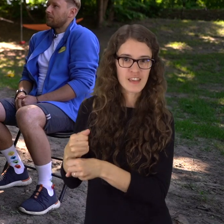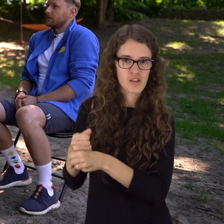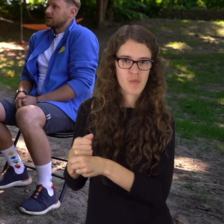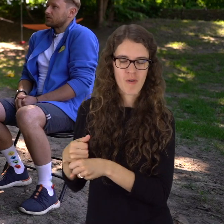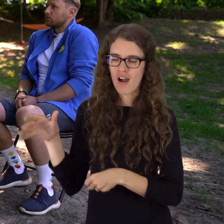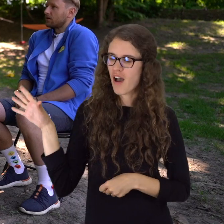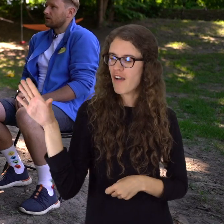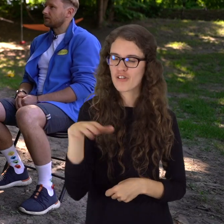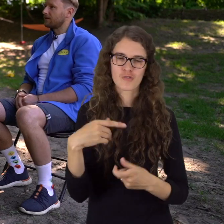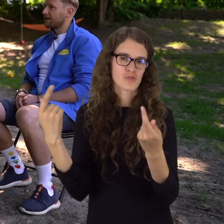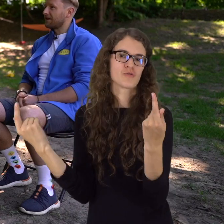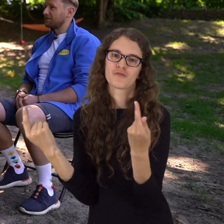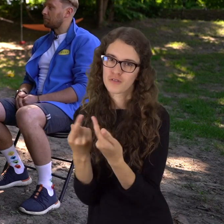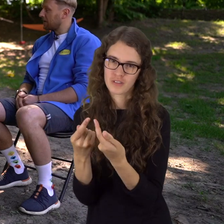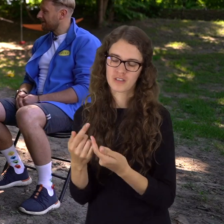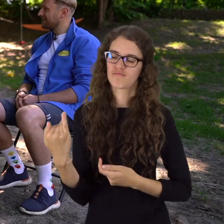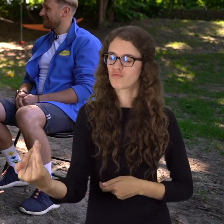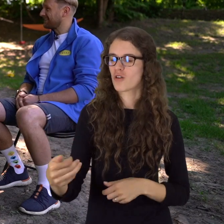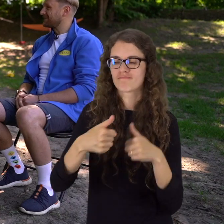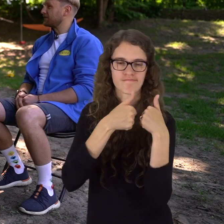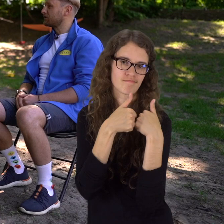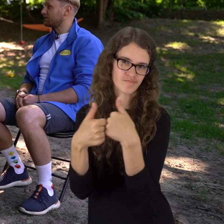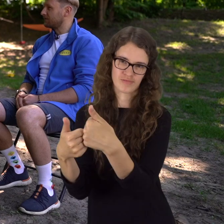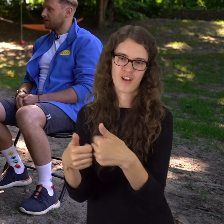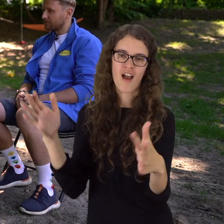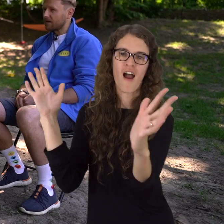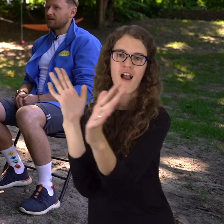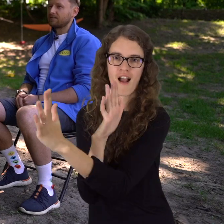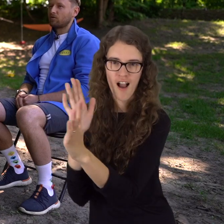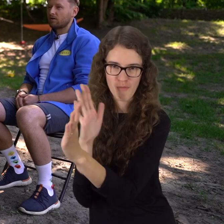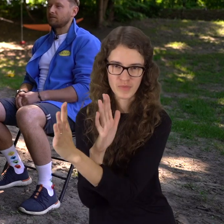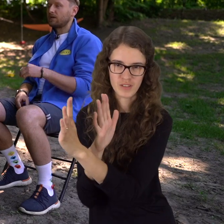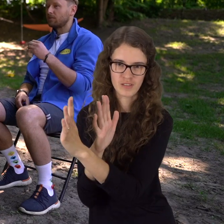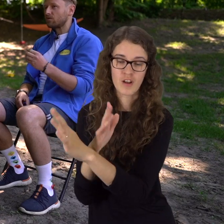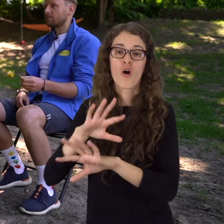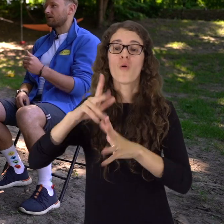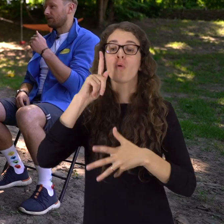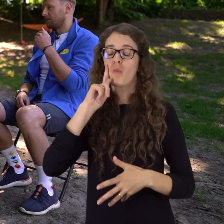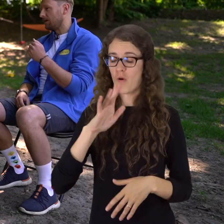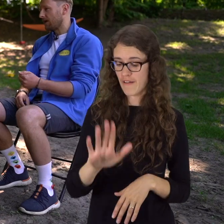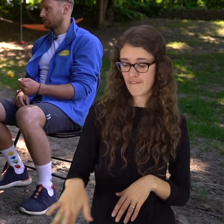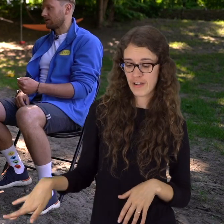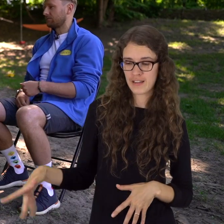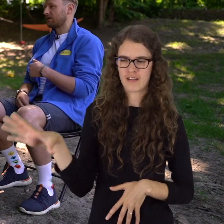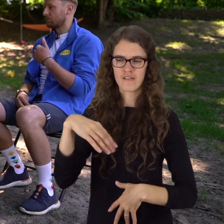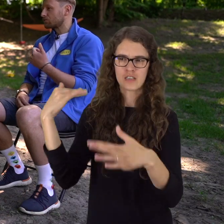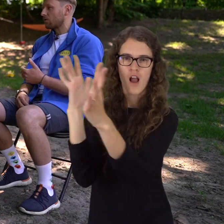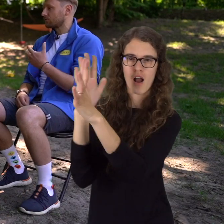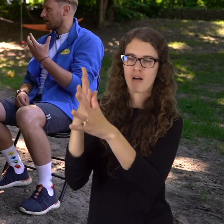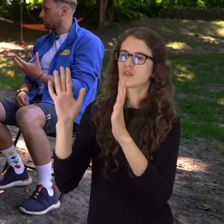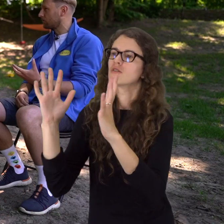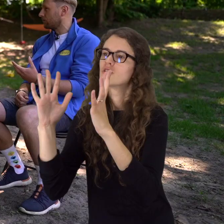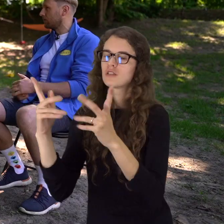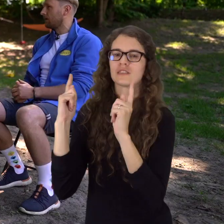visi vienbalsiai sutarė, kad tai yra labai gerai, kad gamta, jeigu mes norime, kad vaikai mylėtų tą gamtą, ją